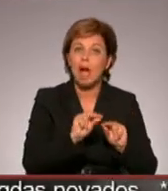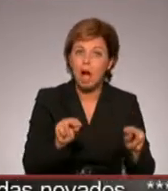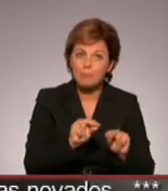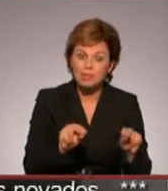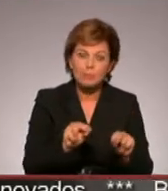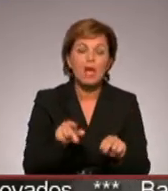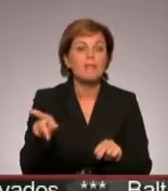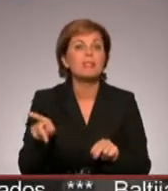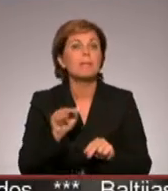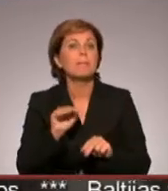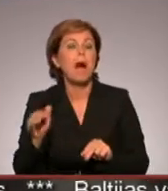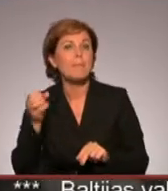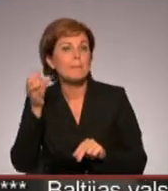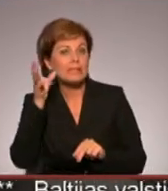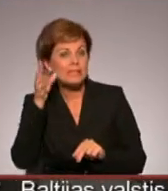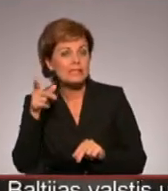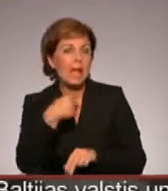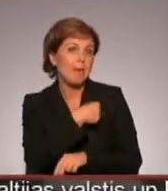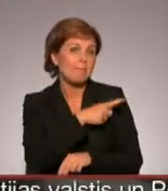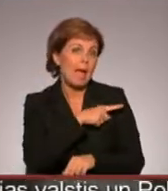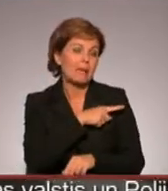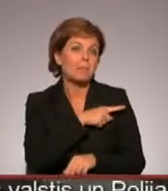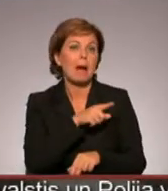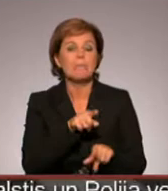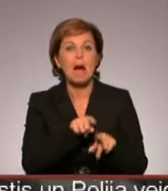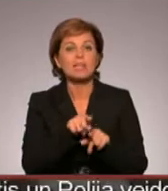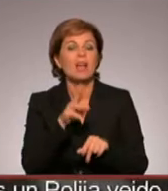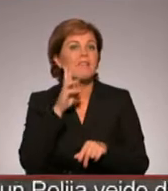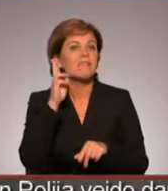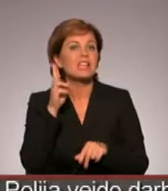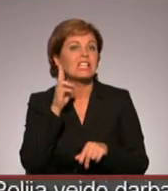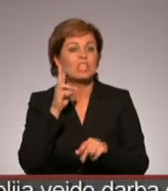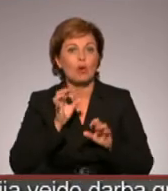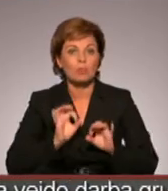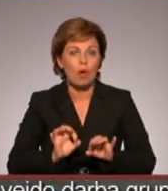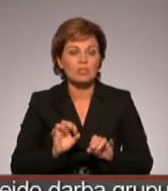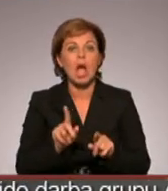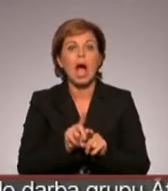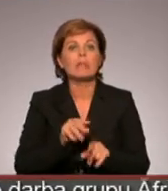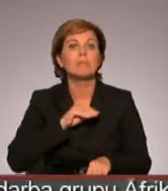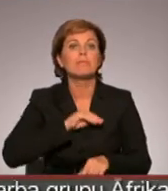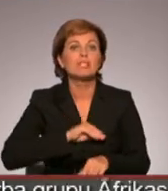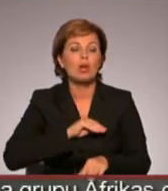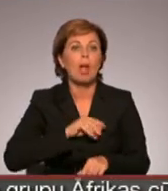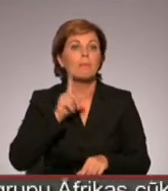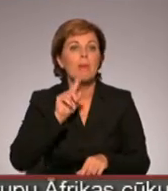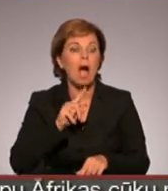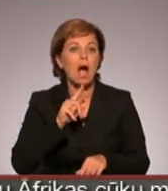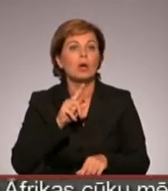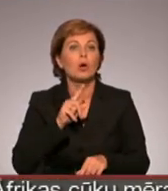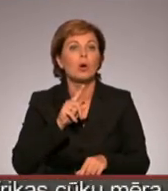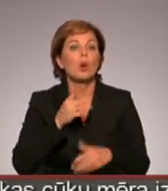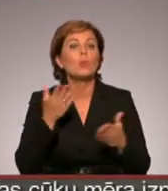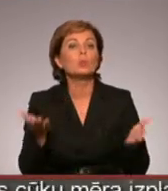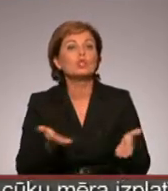arī viņu pamatizglītība piemēram medicīnas māsas vai frizieres profesija arī psiholoģiski tev ir jāprot cilvēks uzm ināt un